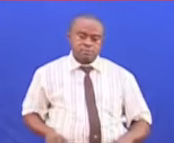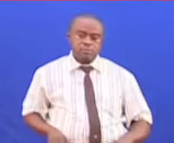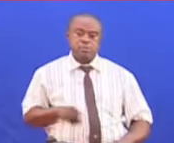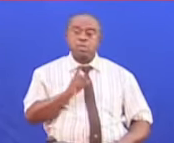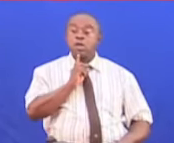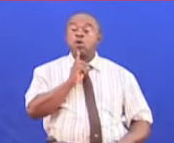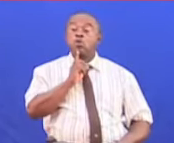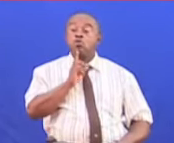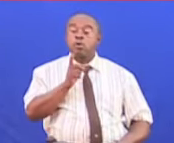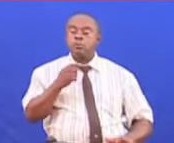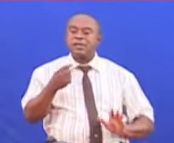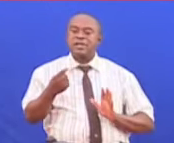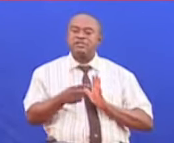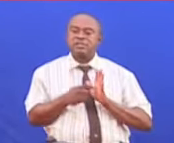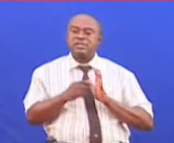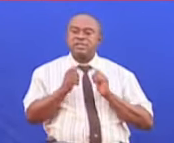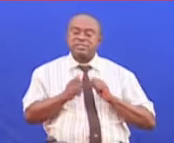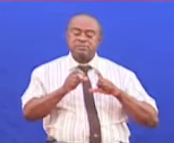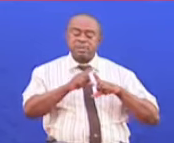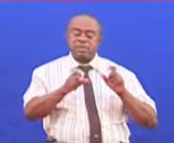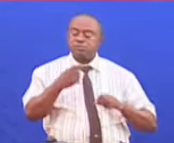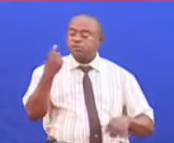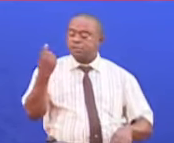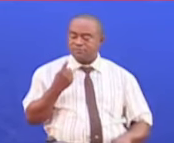shati la waza la kitambreiaj-volanta.ro